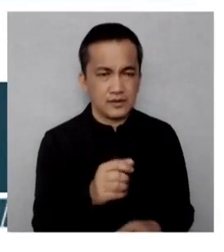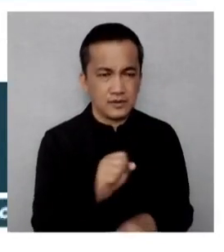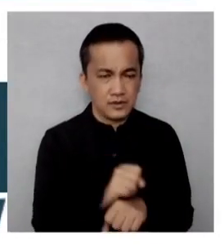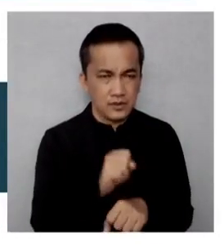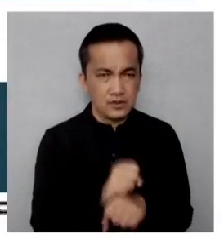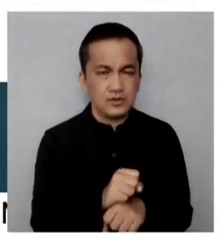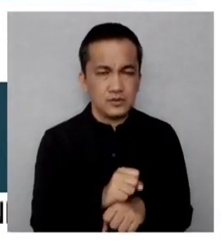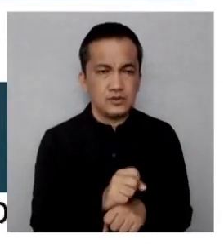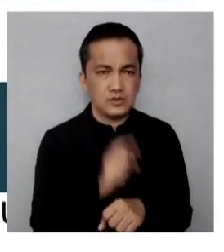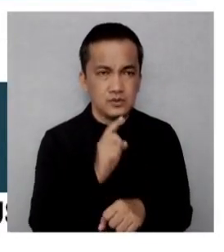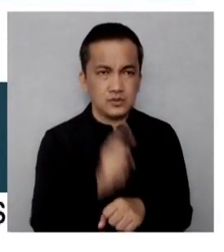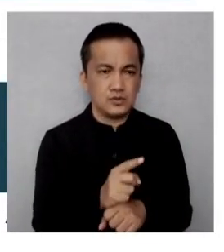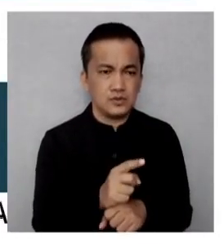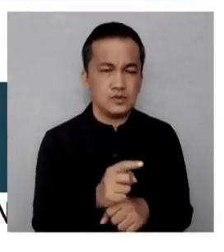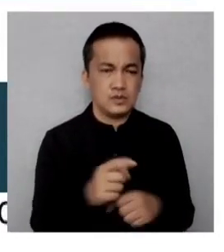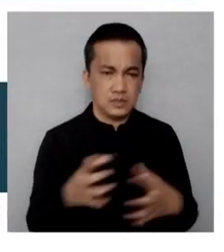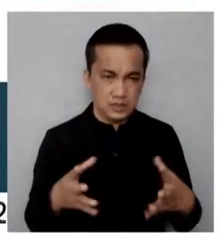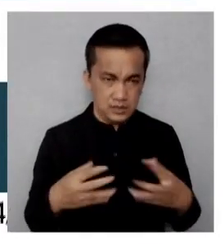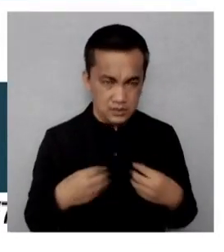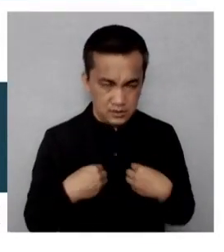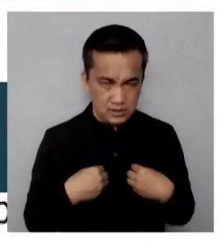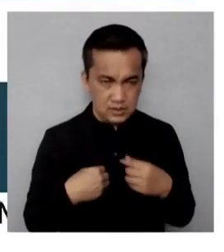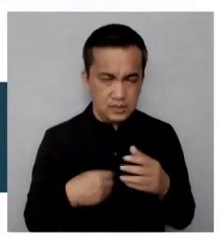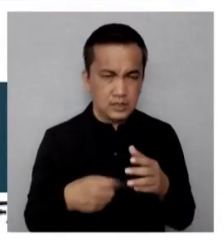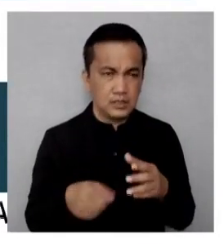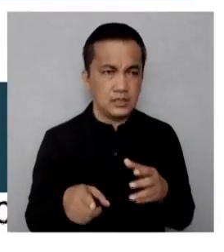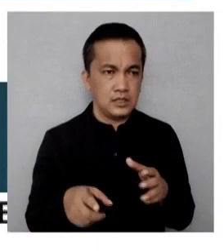talagang pumapayag ng mga ganitong mga